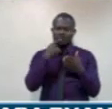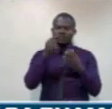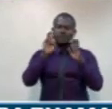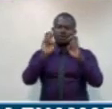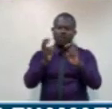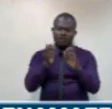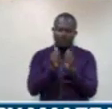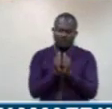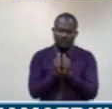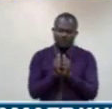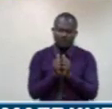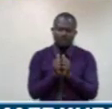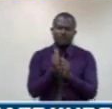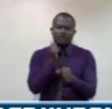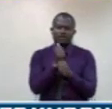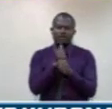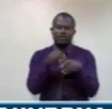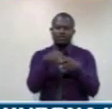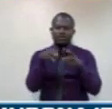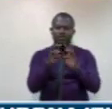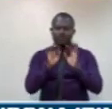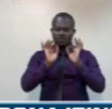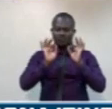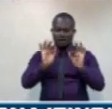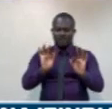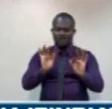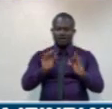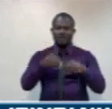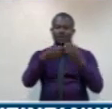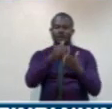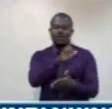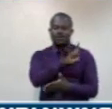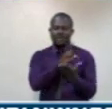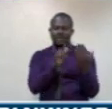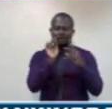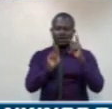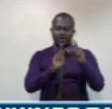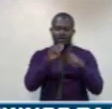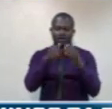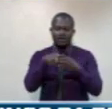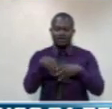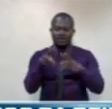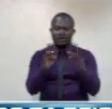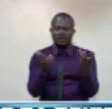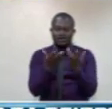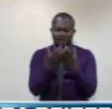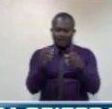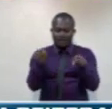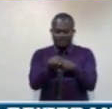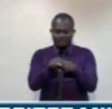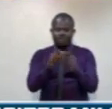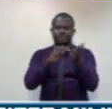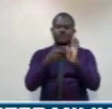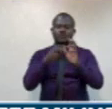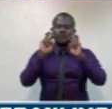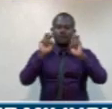ngo dukore mu buryo buboneye, duha amahirwe abantu ku buryo bungana, biba